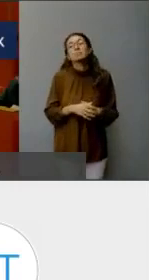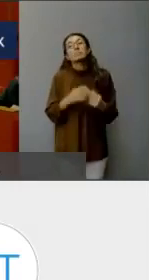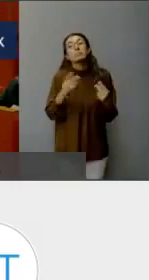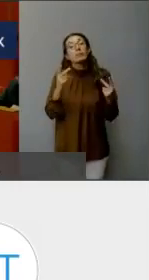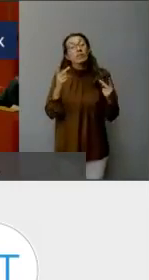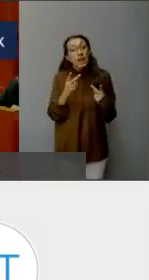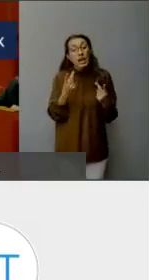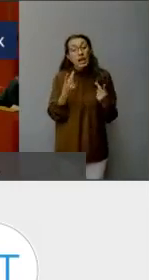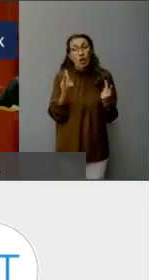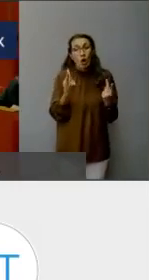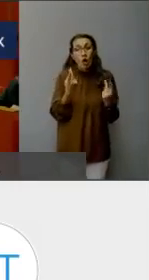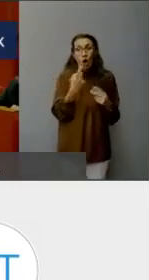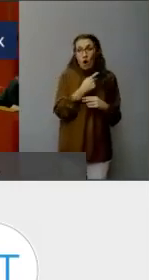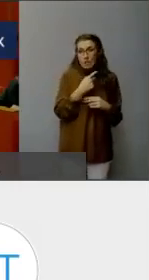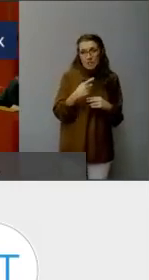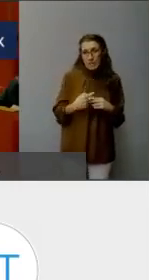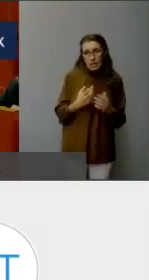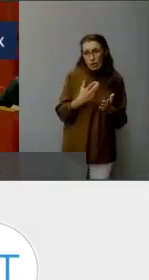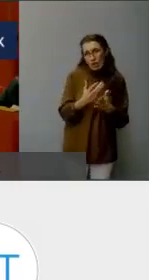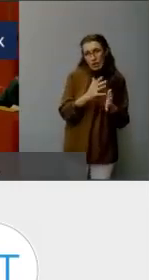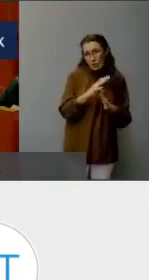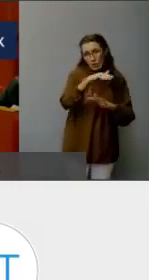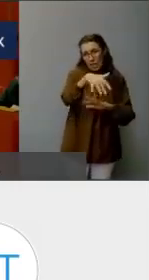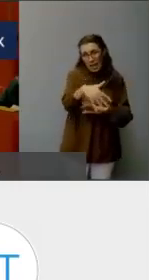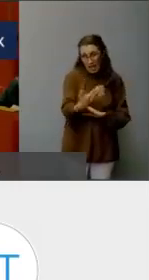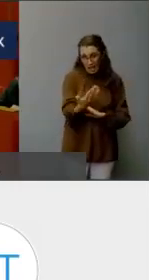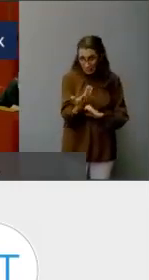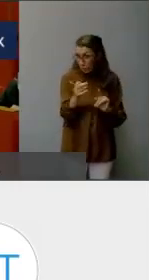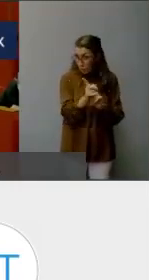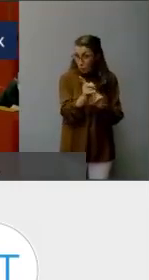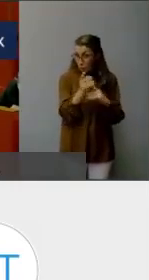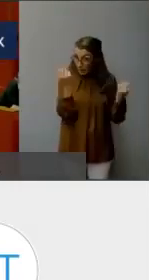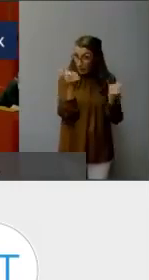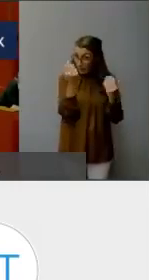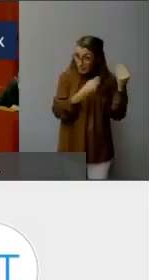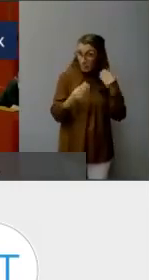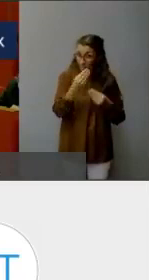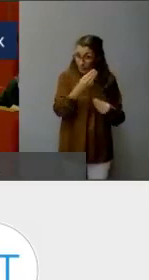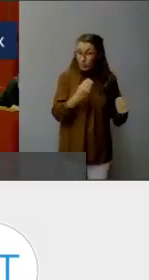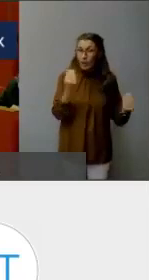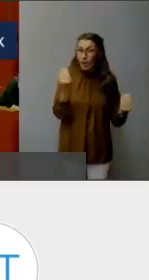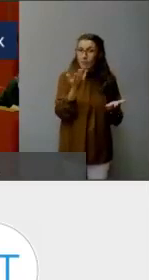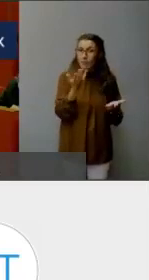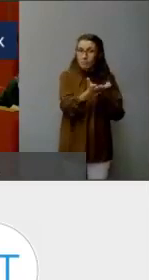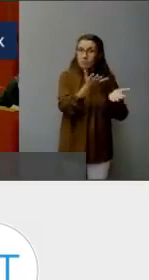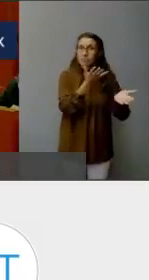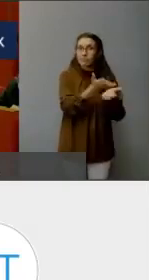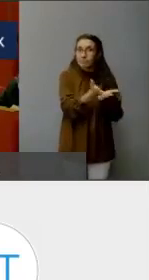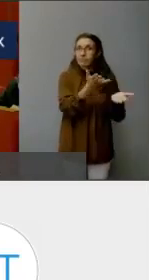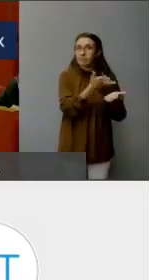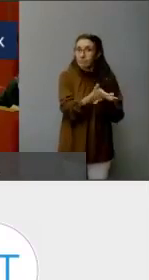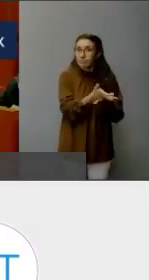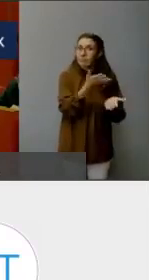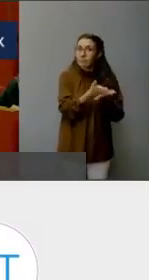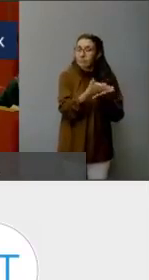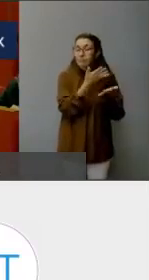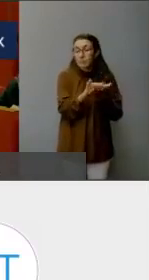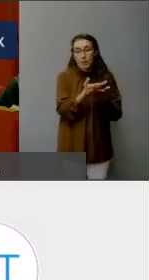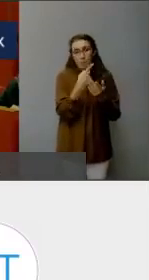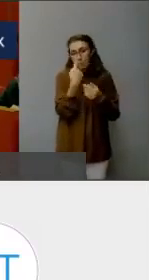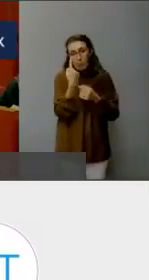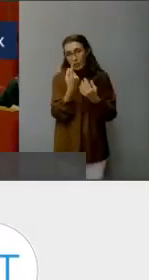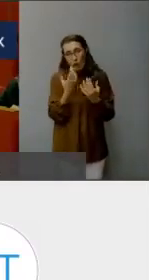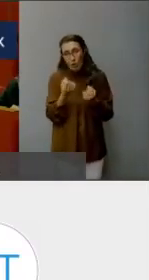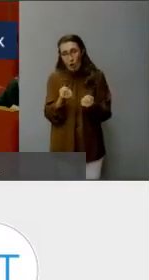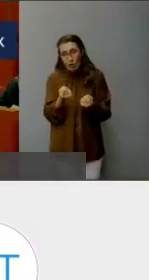raccontata una favola promossa anche in campagna elettorale da questa giunta di un trend che avrebbe addirittura